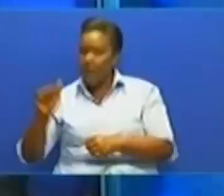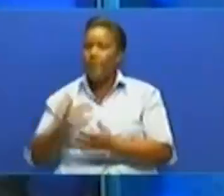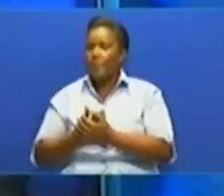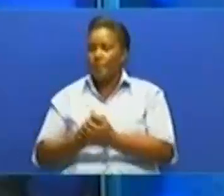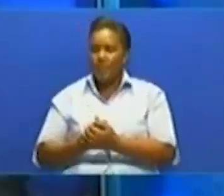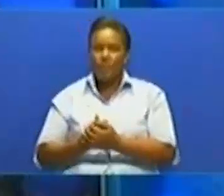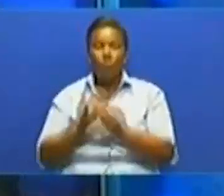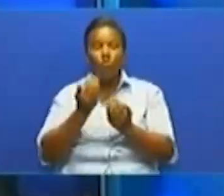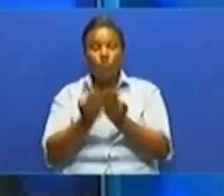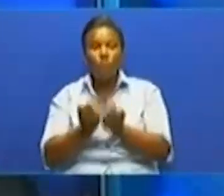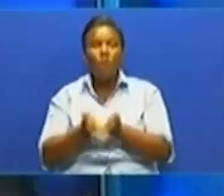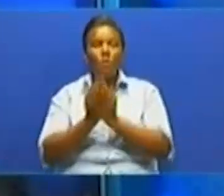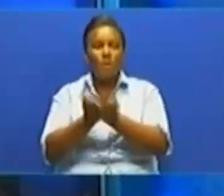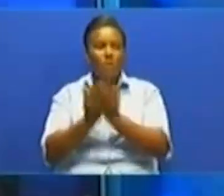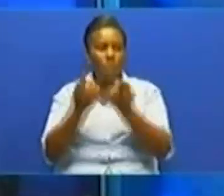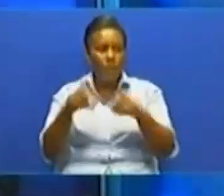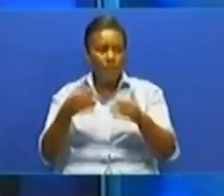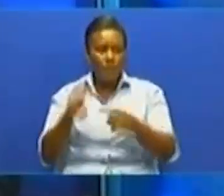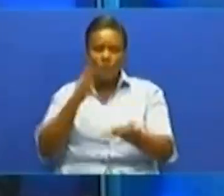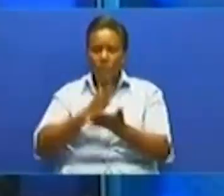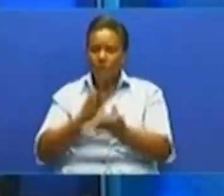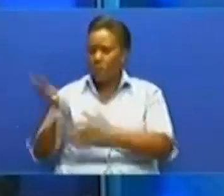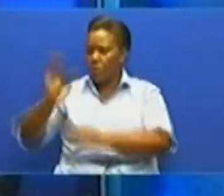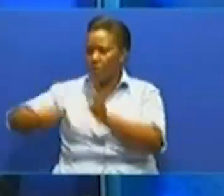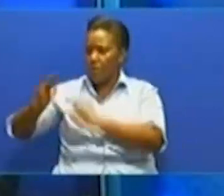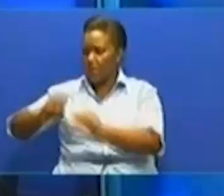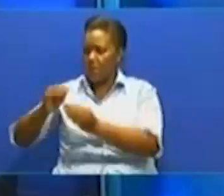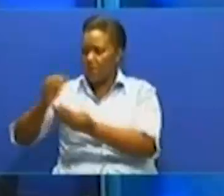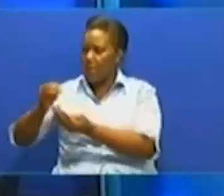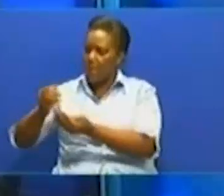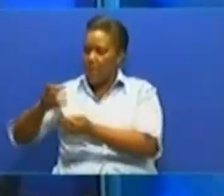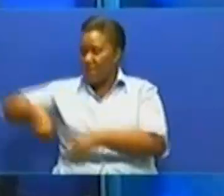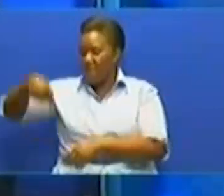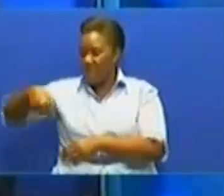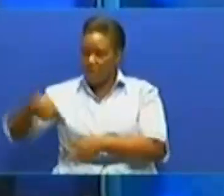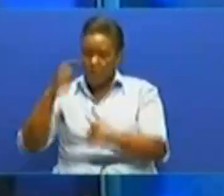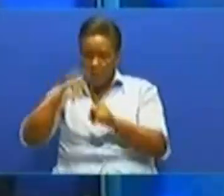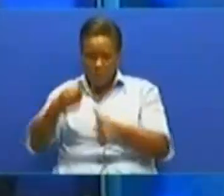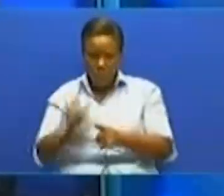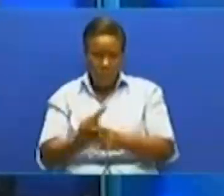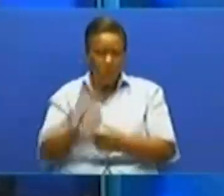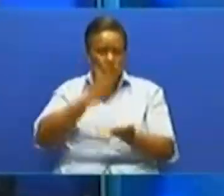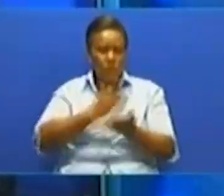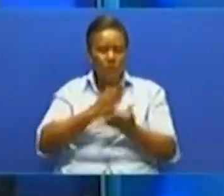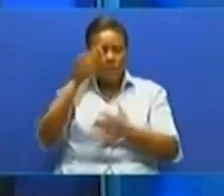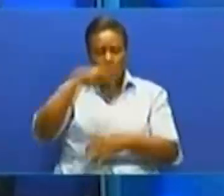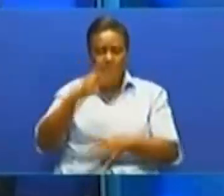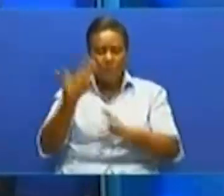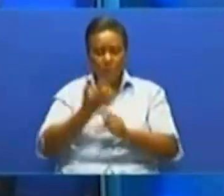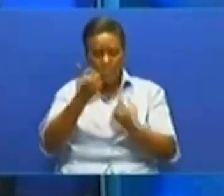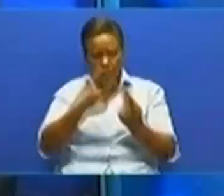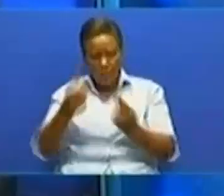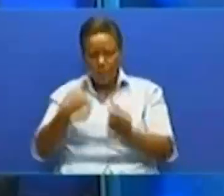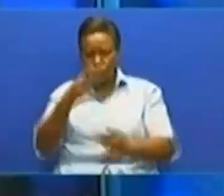elimu kupitia mfuko elimu unaoratibiwa na mamlaka hiyo, ili serikali iwe na takwimu sahihi ya misaada inolenga kuboresha